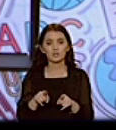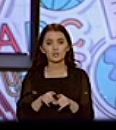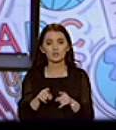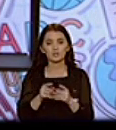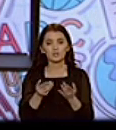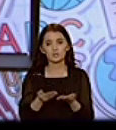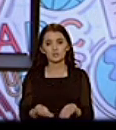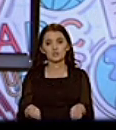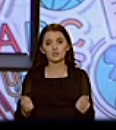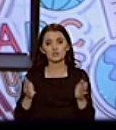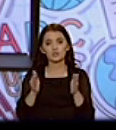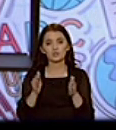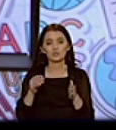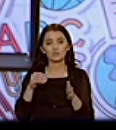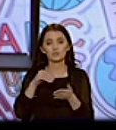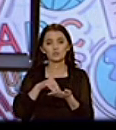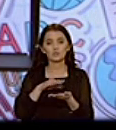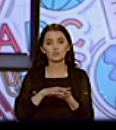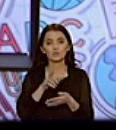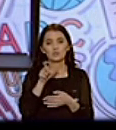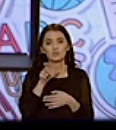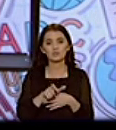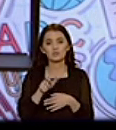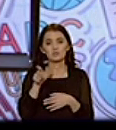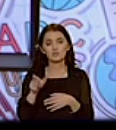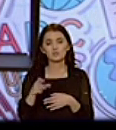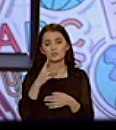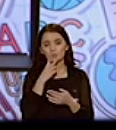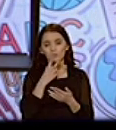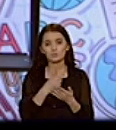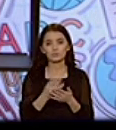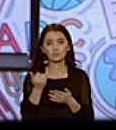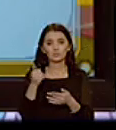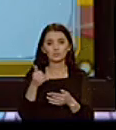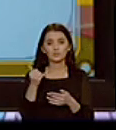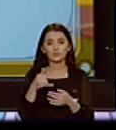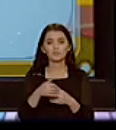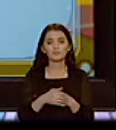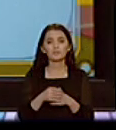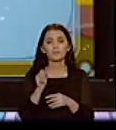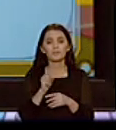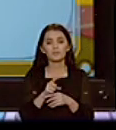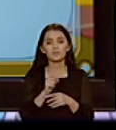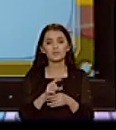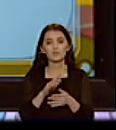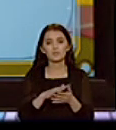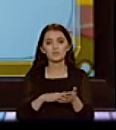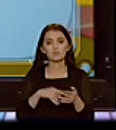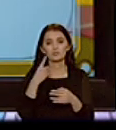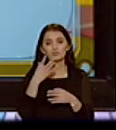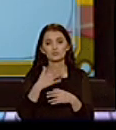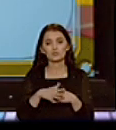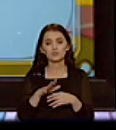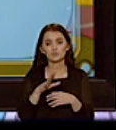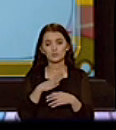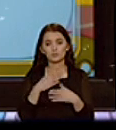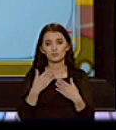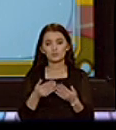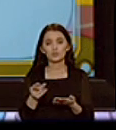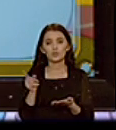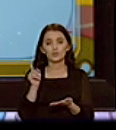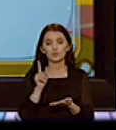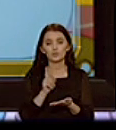ekan? Albatta, ular sisternada quyiladi. Masala mazmuni sizga tushunarli bo'lsa,